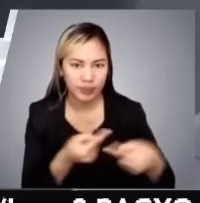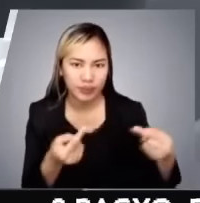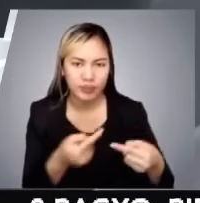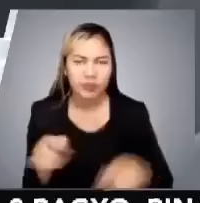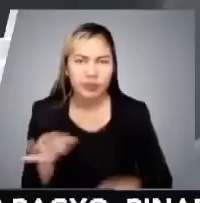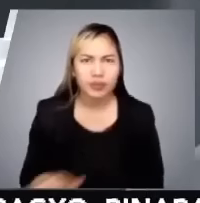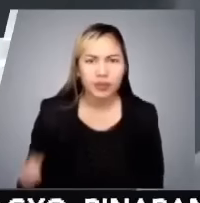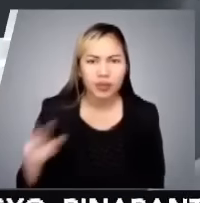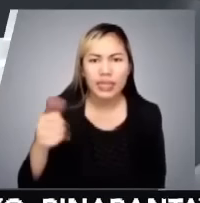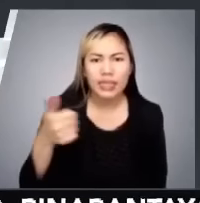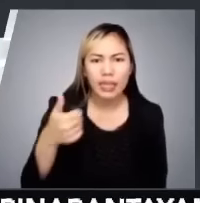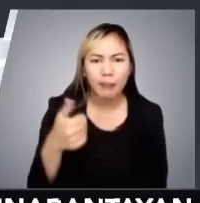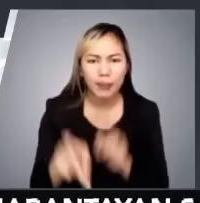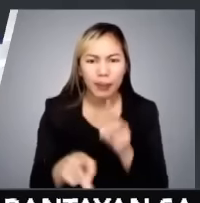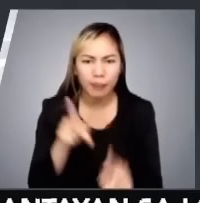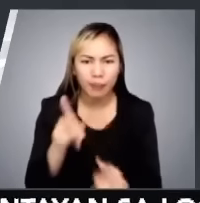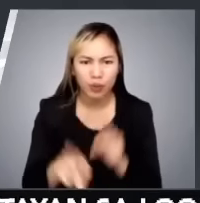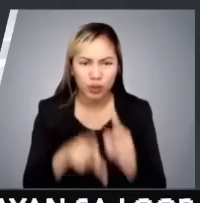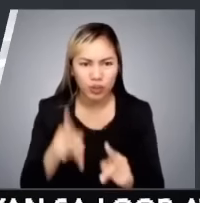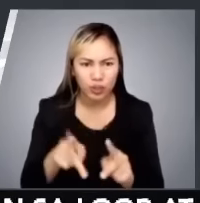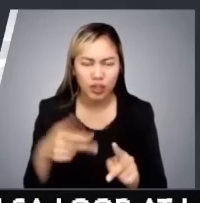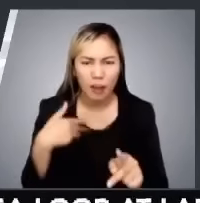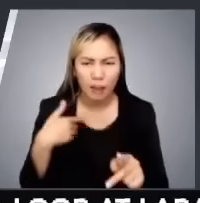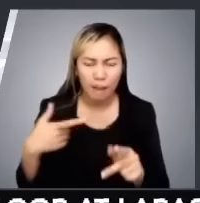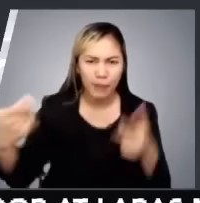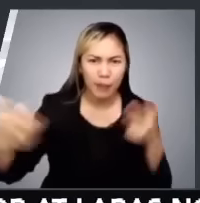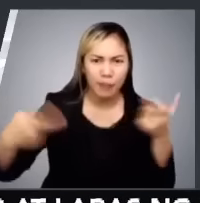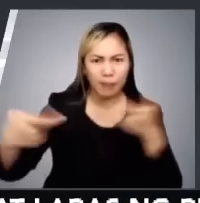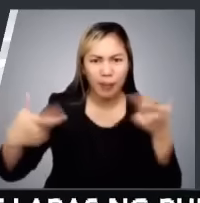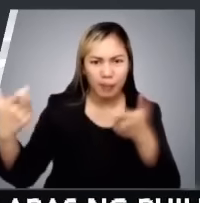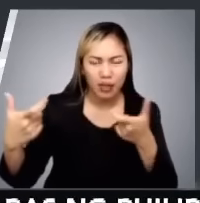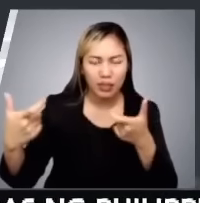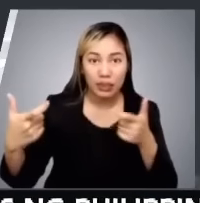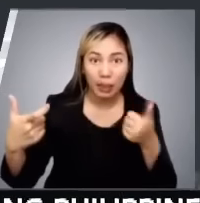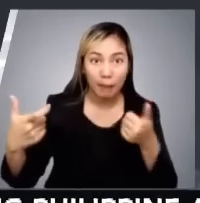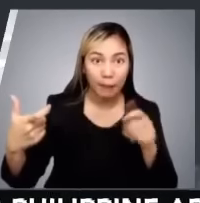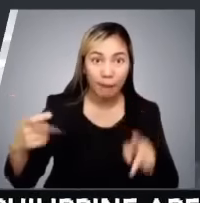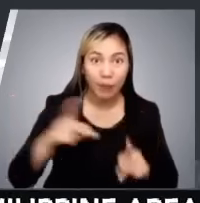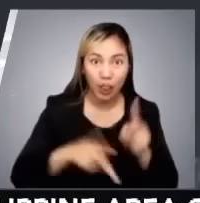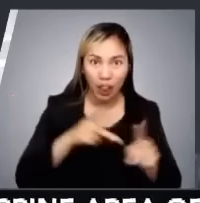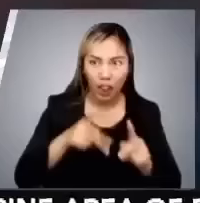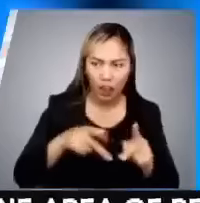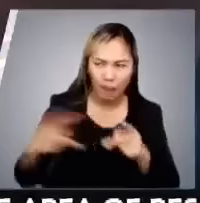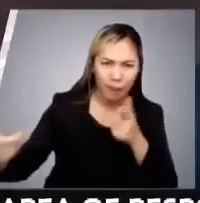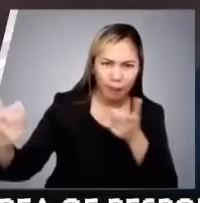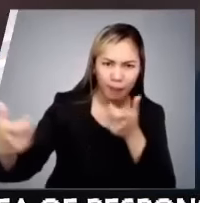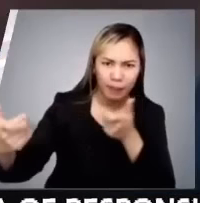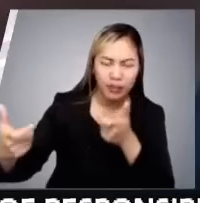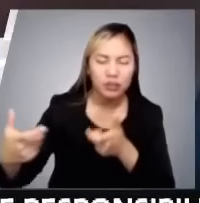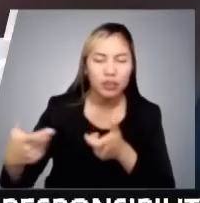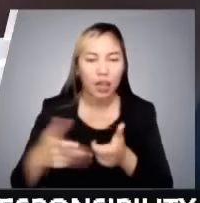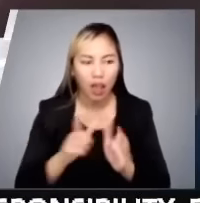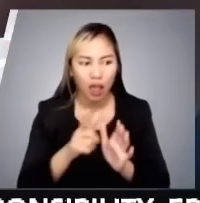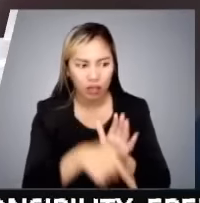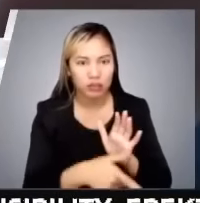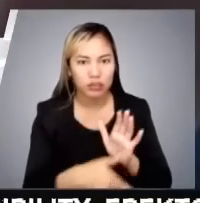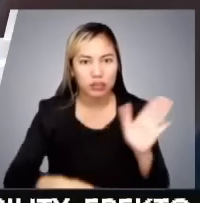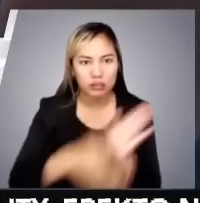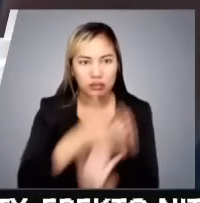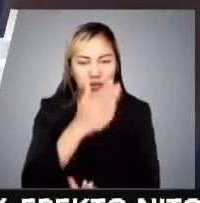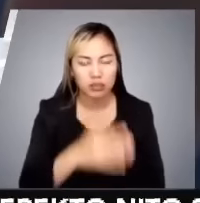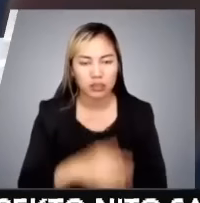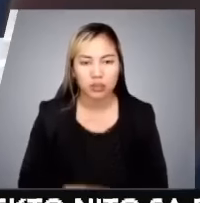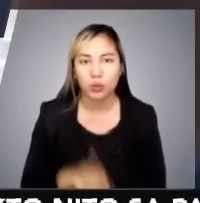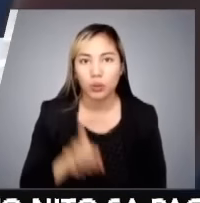tao um mano ang nakipagbarilan sa pulisya na kalaunay nakatakas arestado ang isang lalaki sa